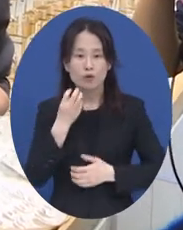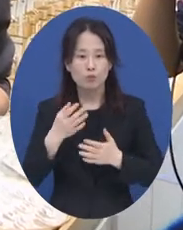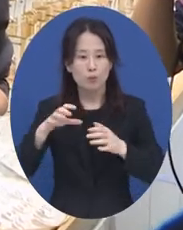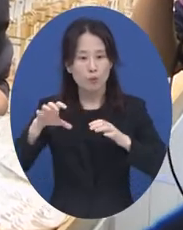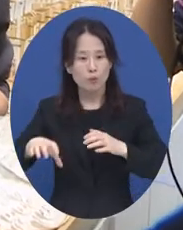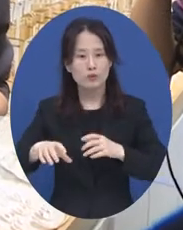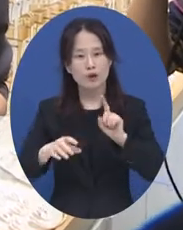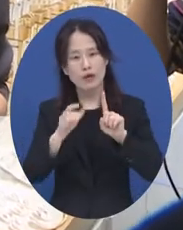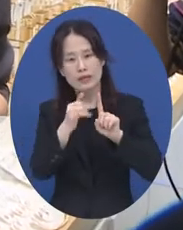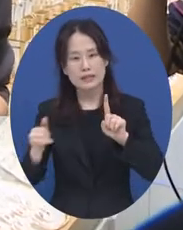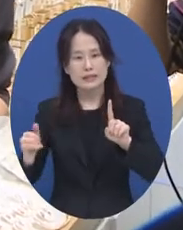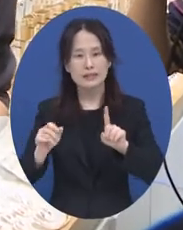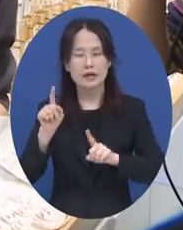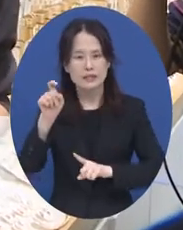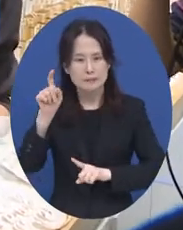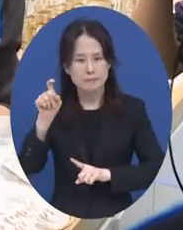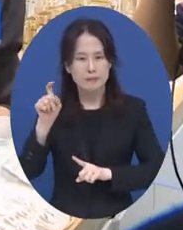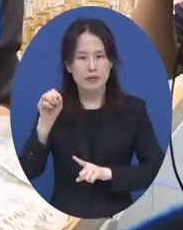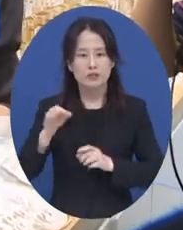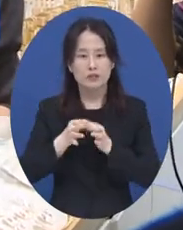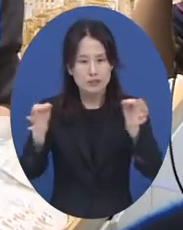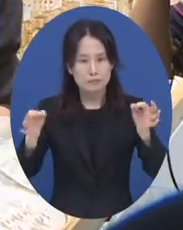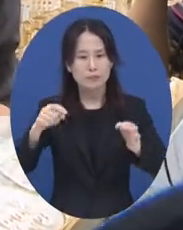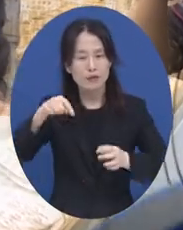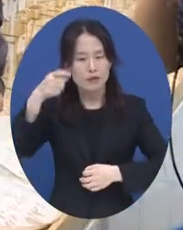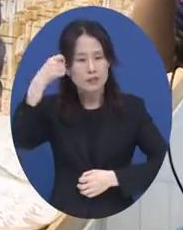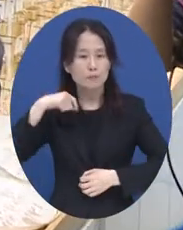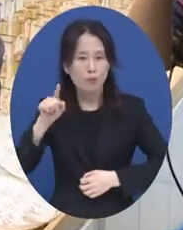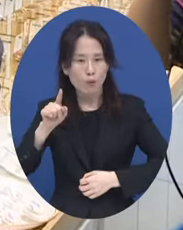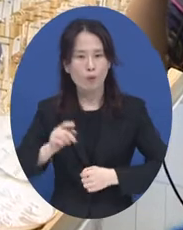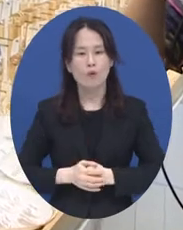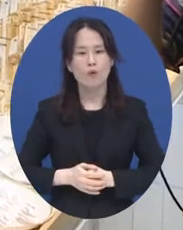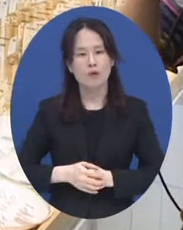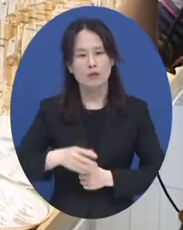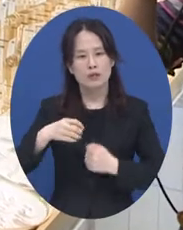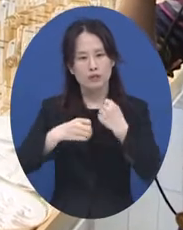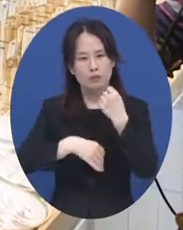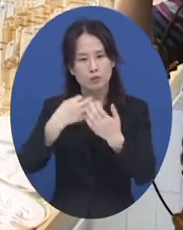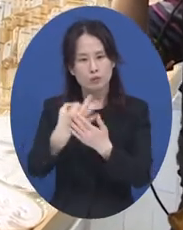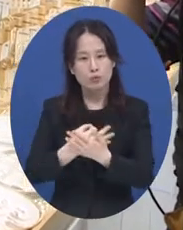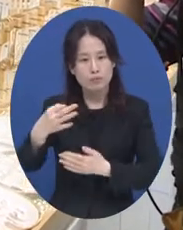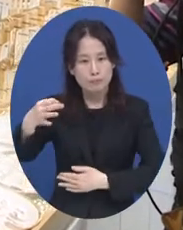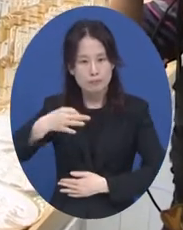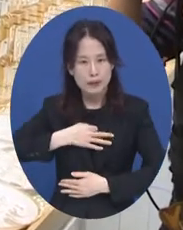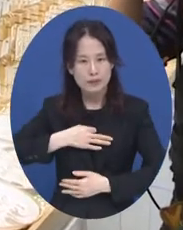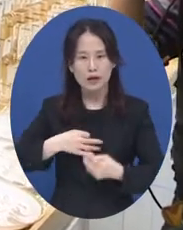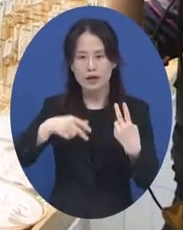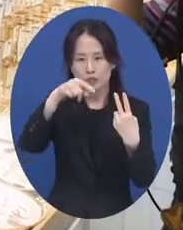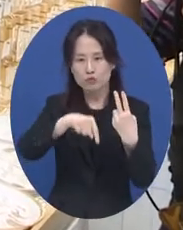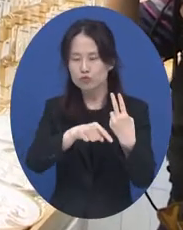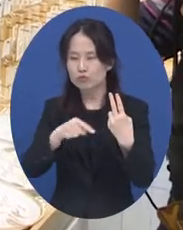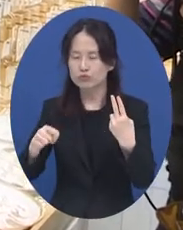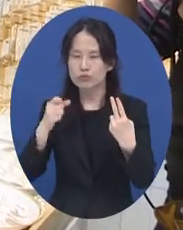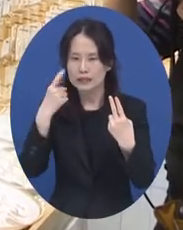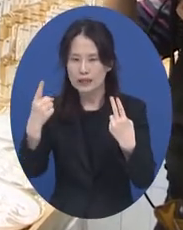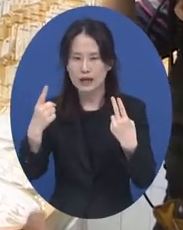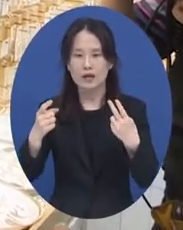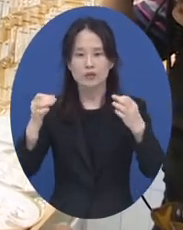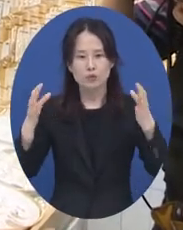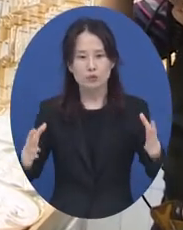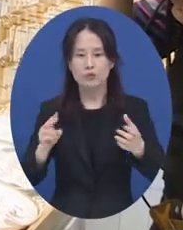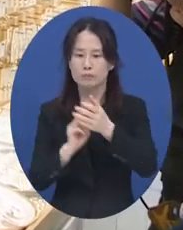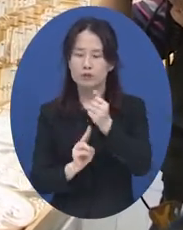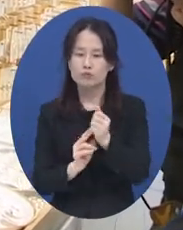경기도에서 1인당 10만 원씩 지급한 거는 좀 어떤 것 같아요? 재난지원금이라고 딱 보면은 한 2주에서